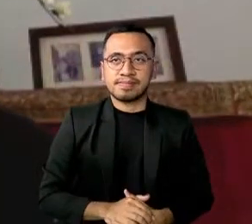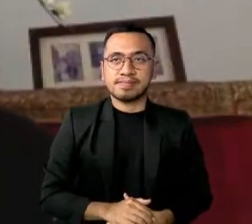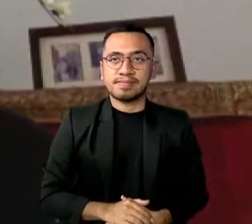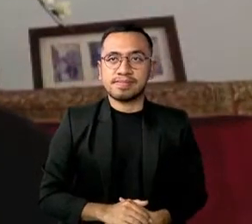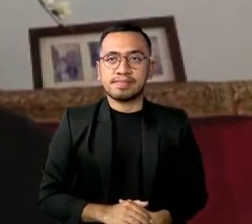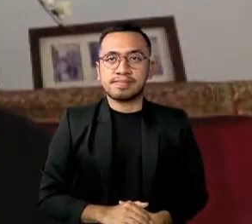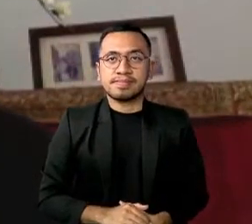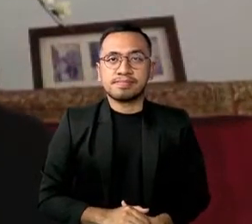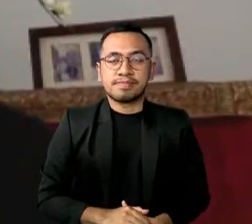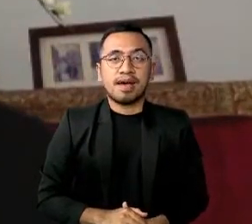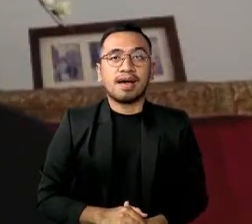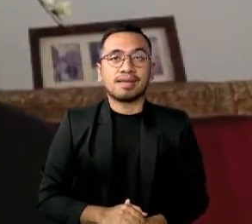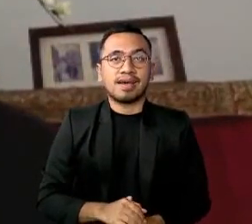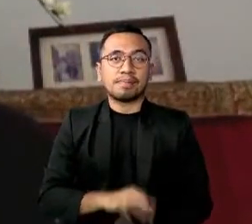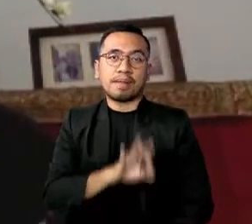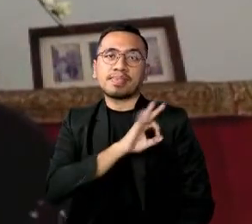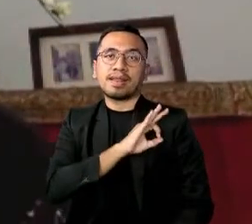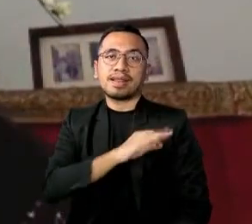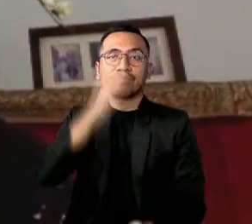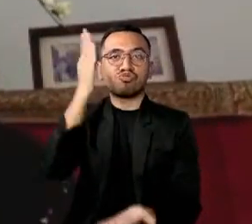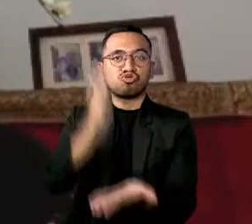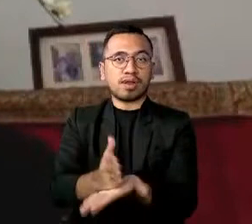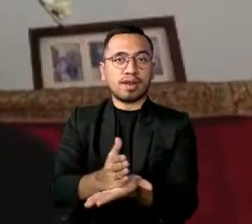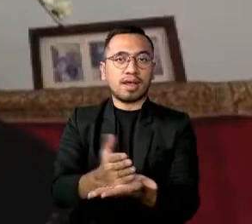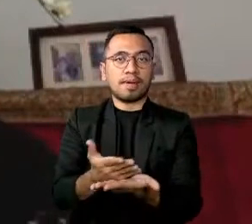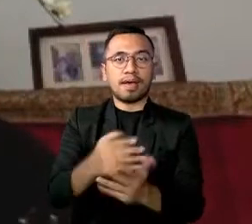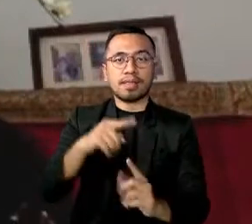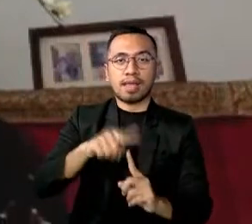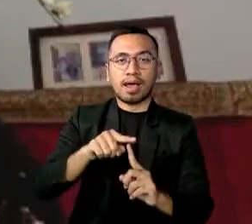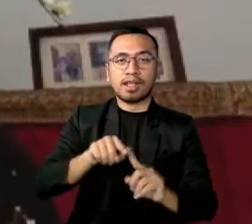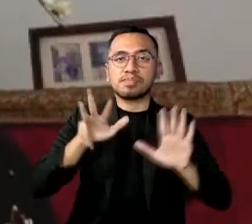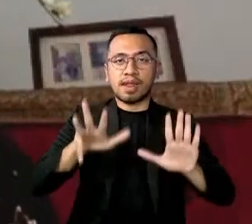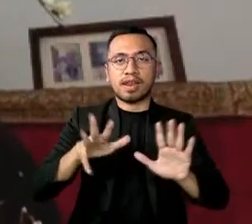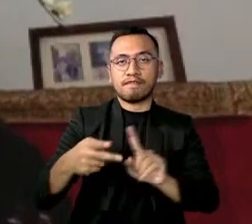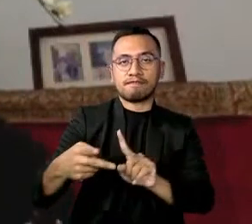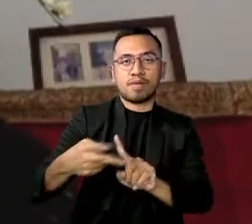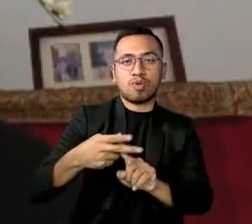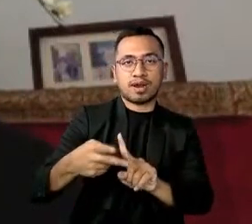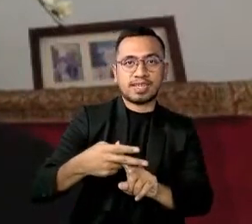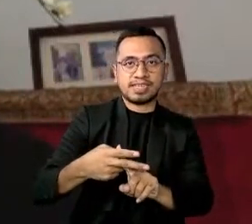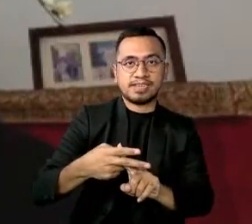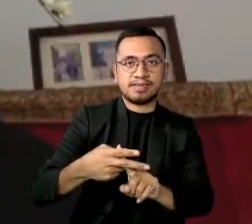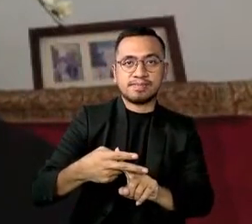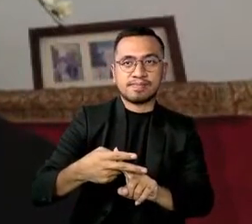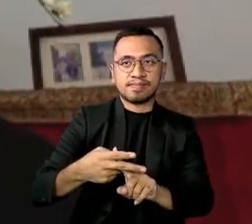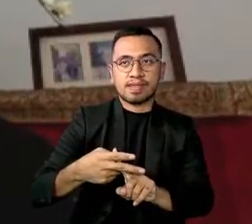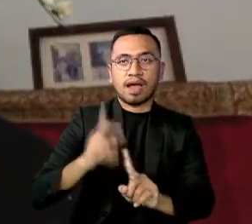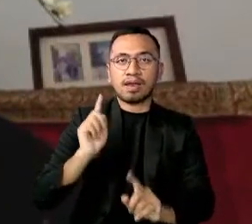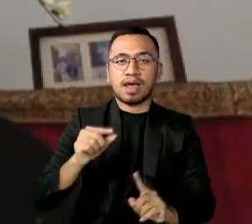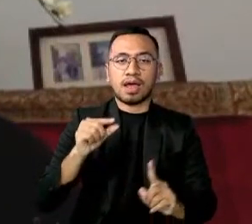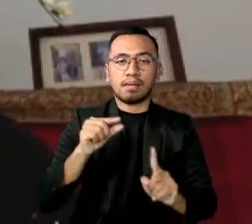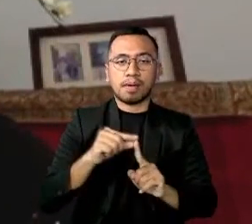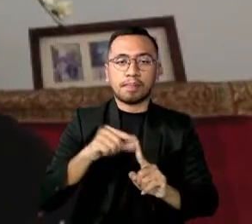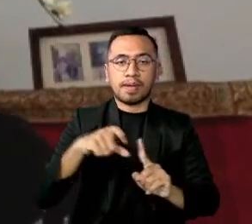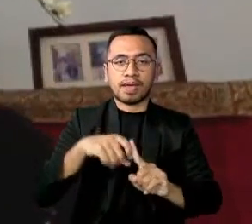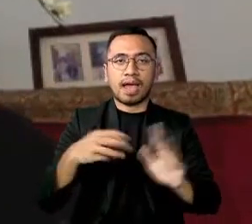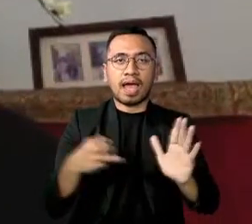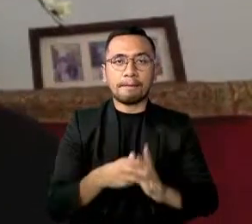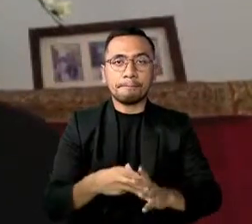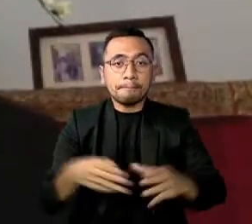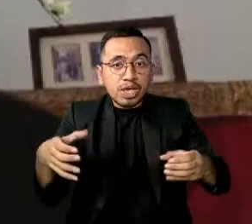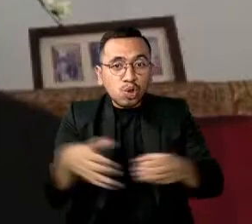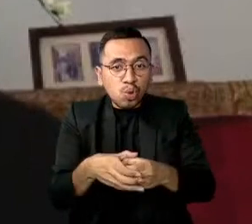Keputusan dari presiden kita bahwa mulai tanggal 9 Februari ini akan dilaksanakan PPKN skala mikro